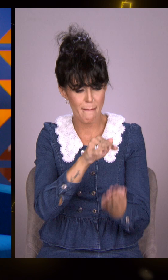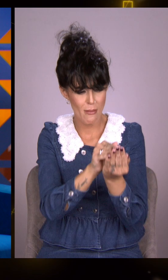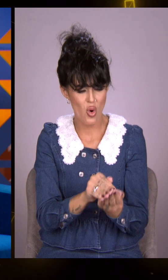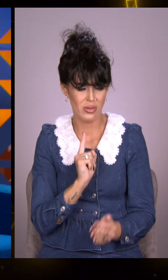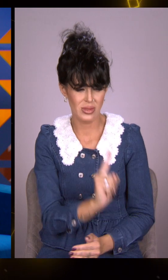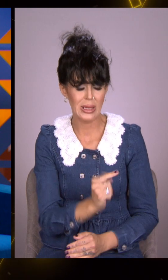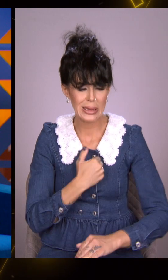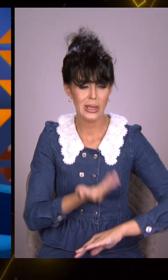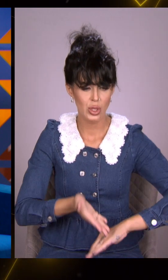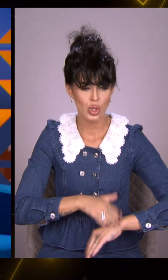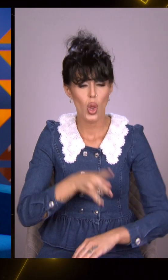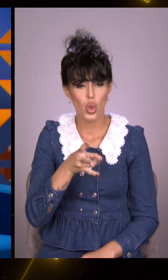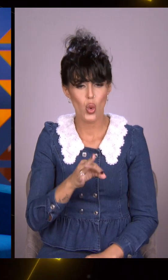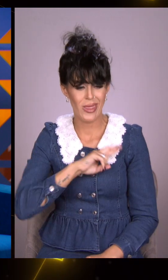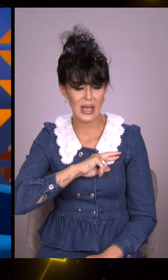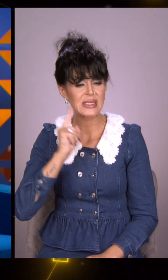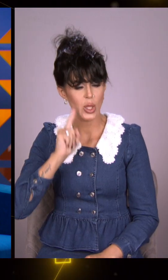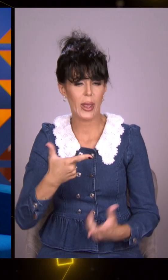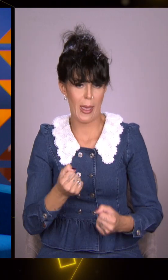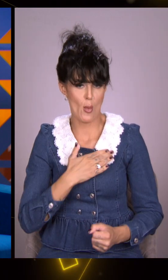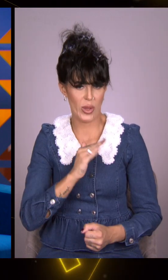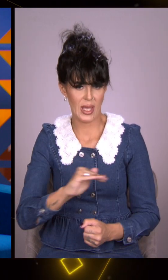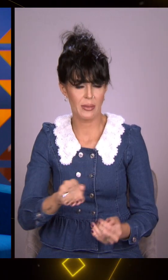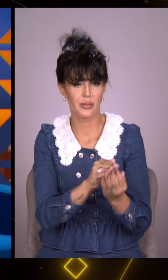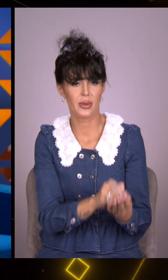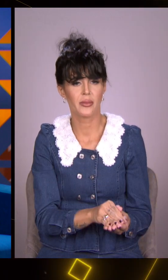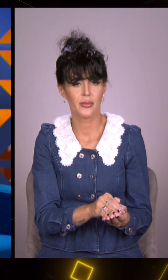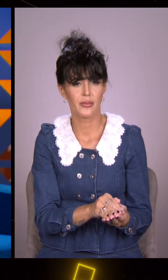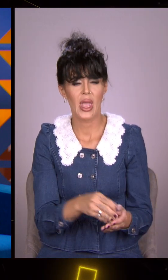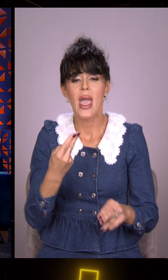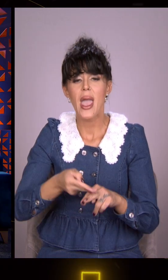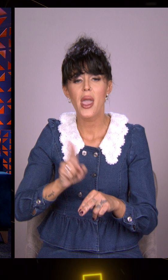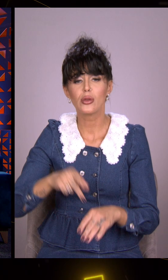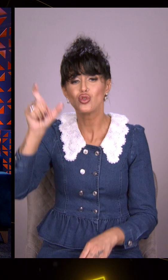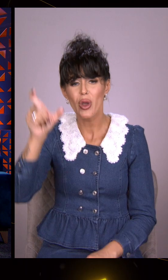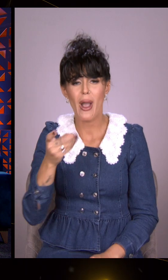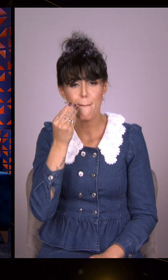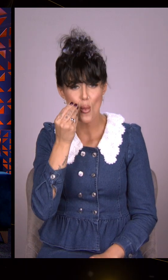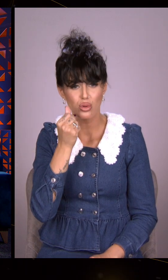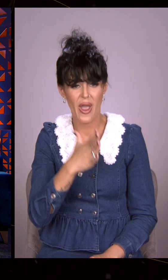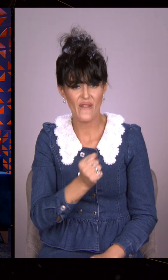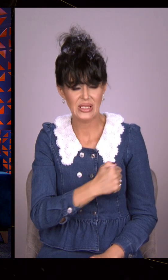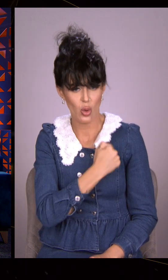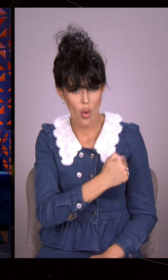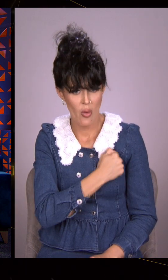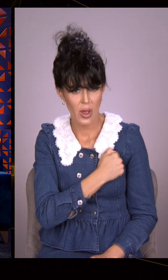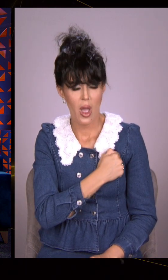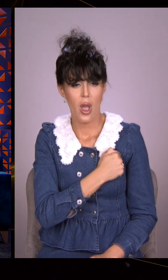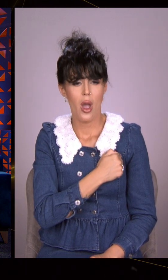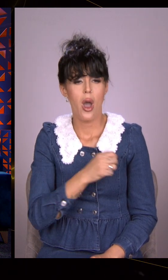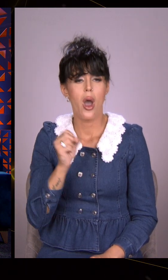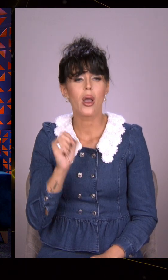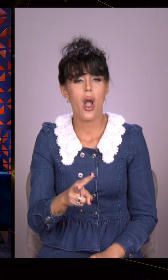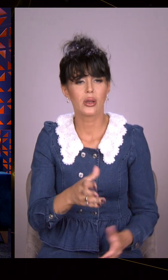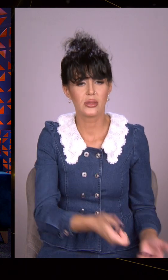Надія, вибачте за питання, але як той чоловік військовий, якщо ви кажете, повністю обвуглене тіло,